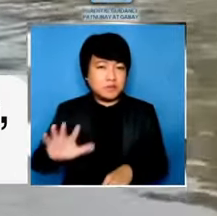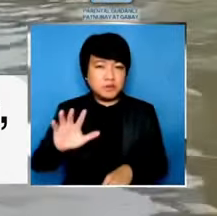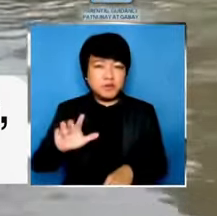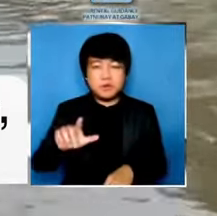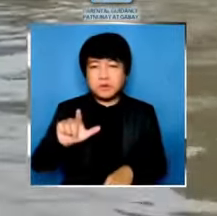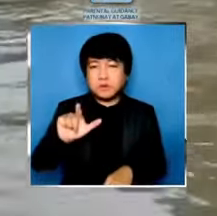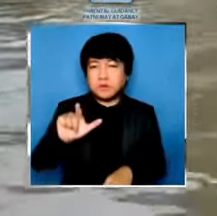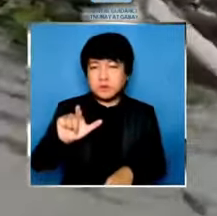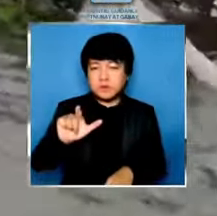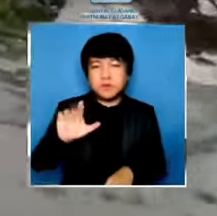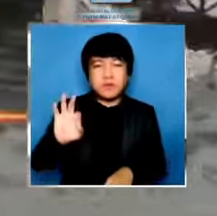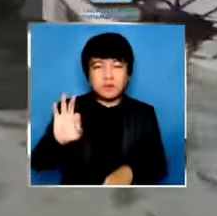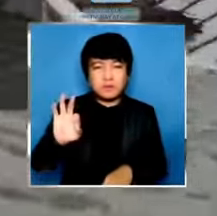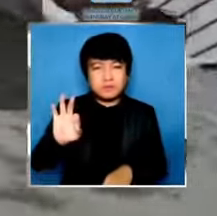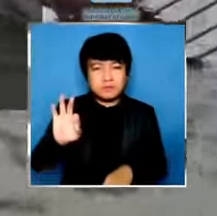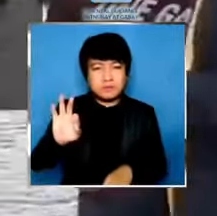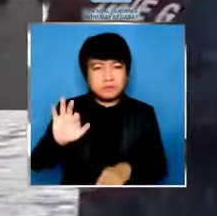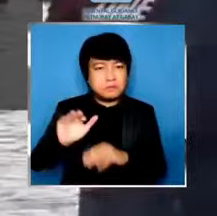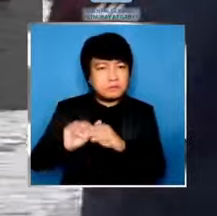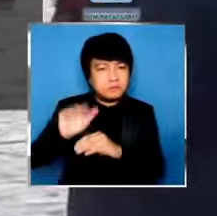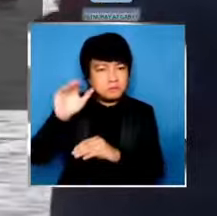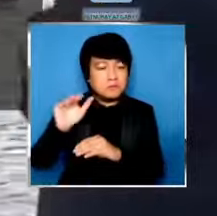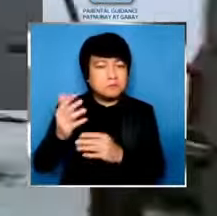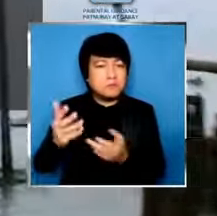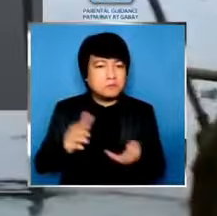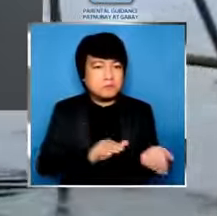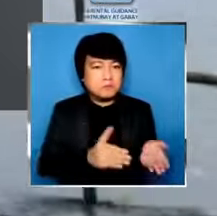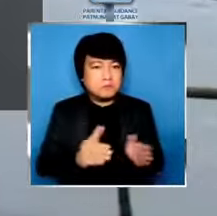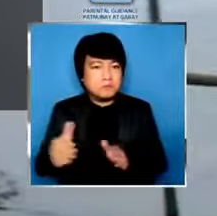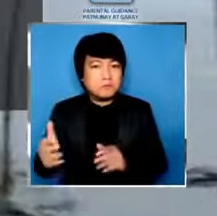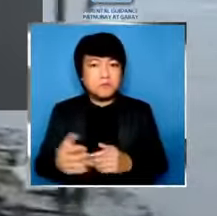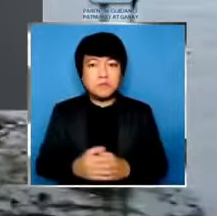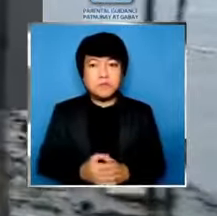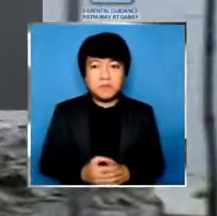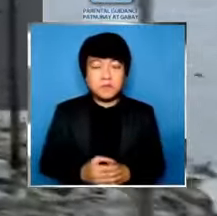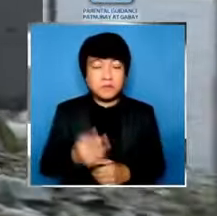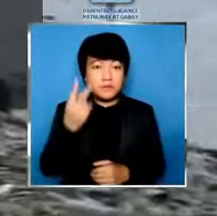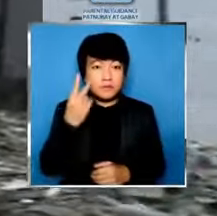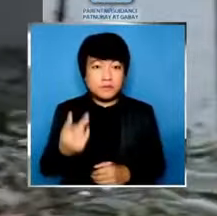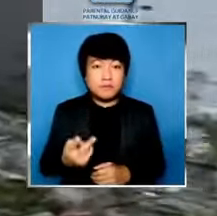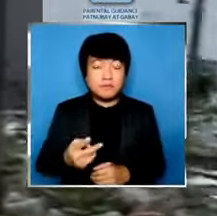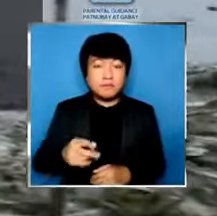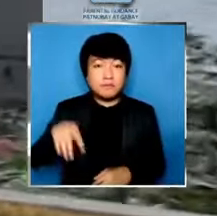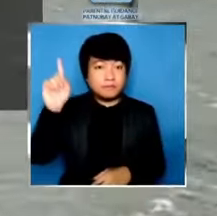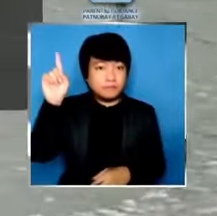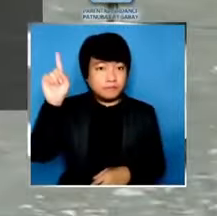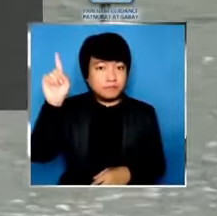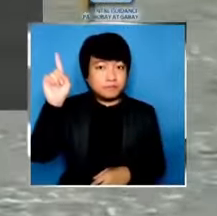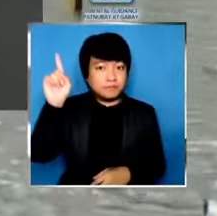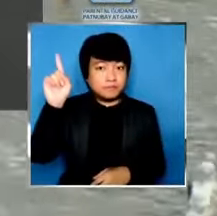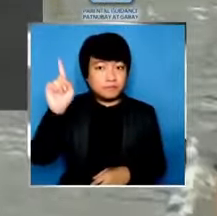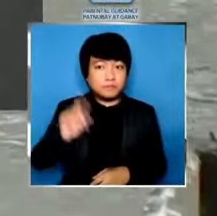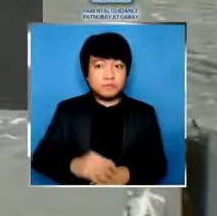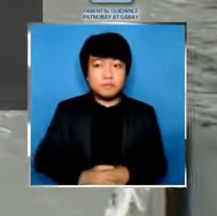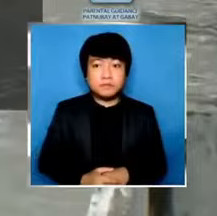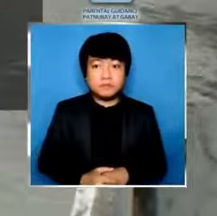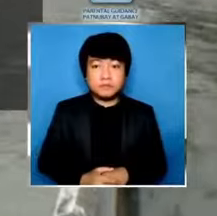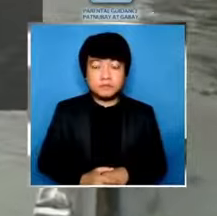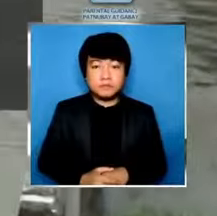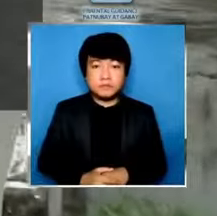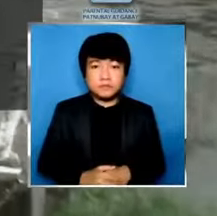ng NDRMC mula sila sa Ilocos Region, Western Visayas, Davao at Cordillera Administrative Region. 11